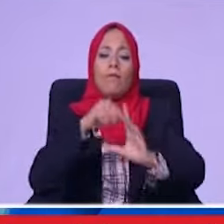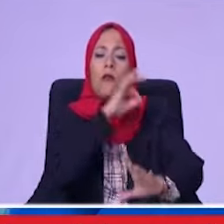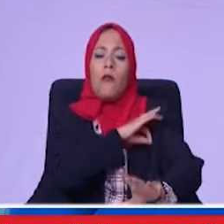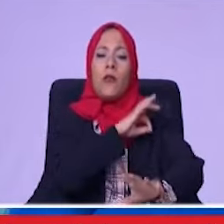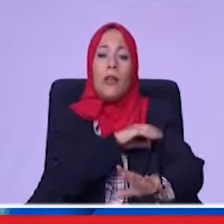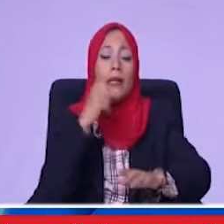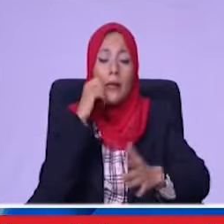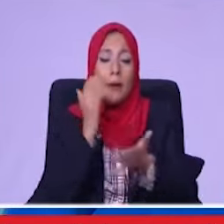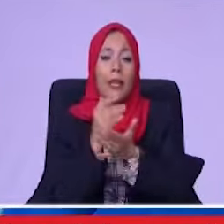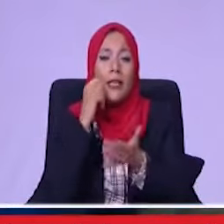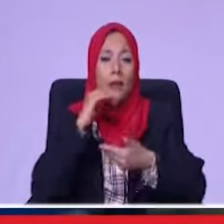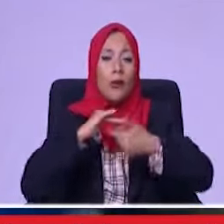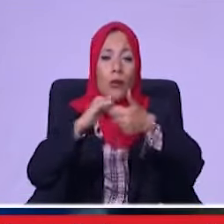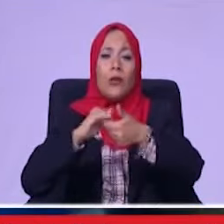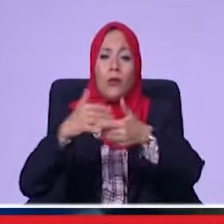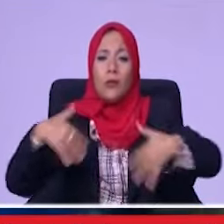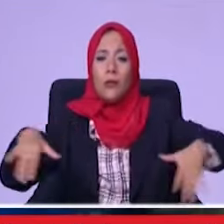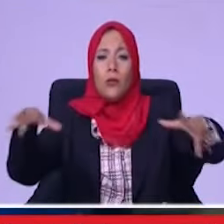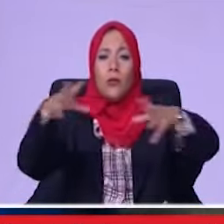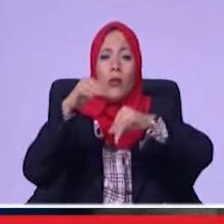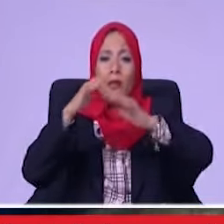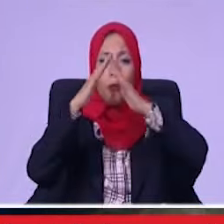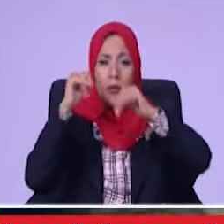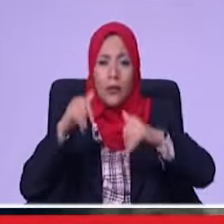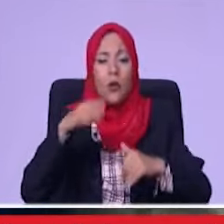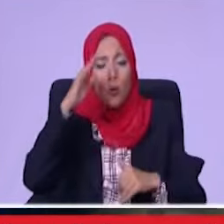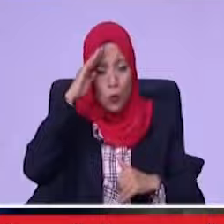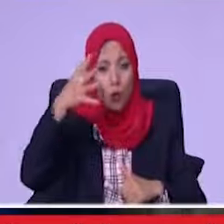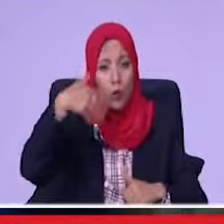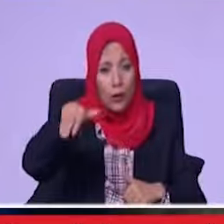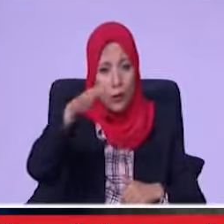أهالينا في كل مكان في ربوع مصر الحبيبة. شكرا لكم.